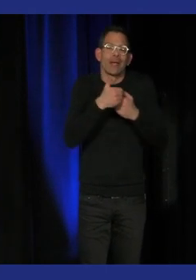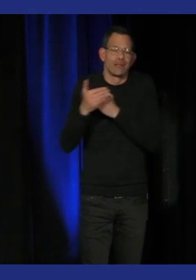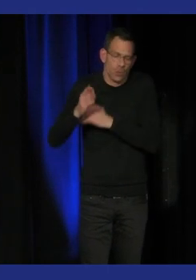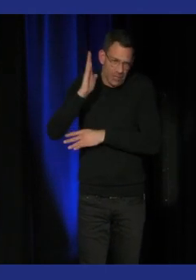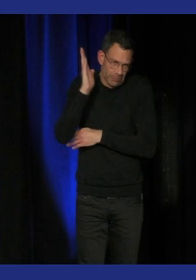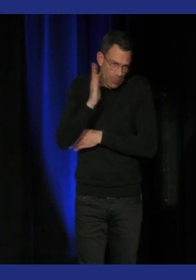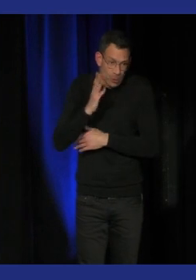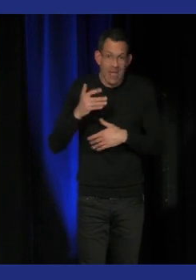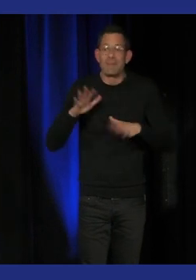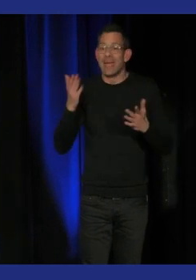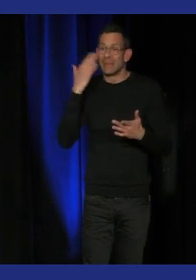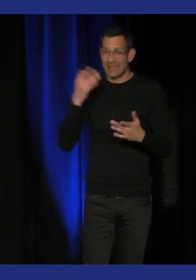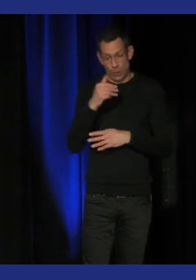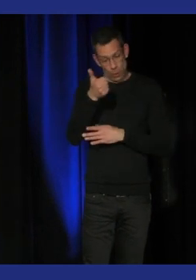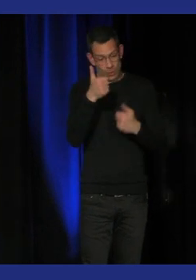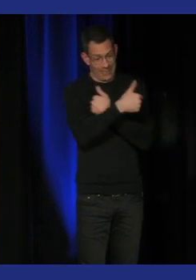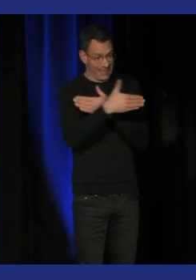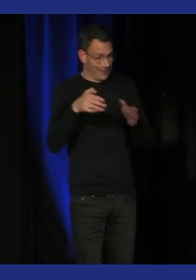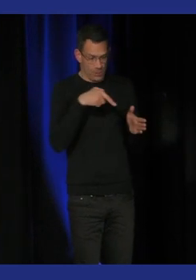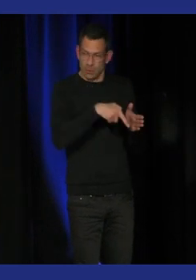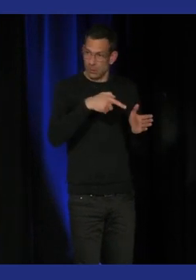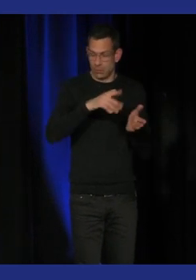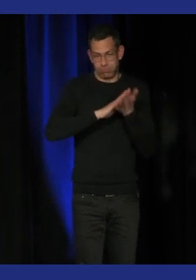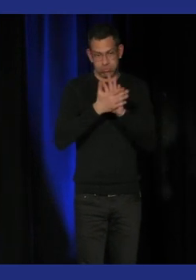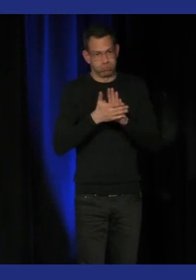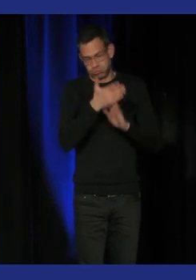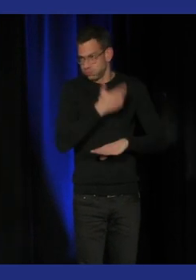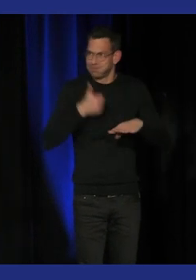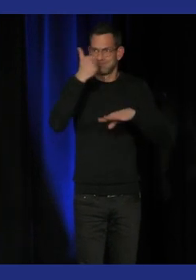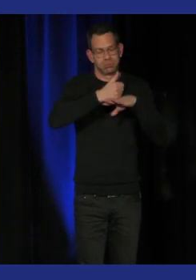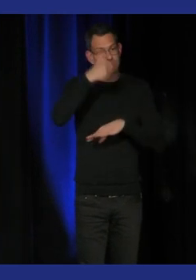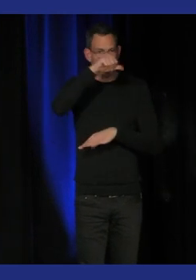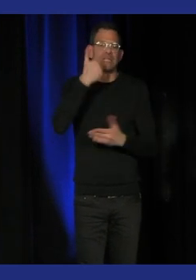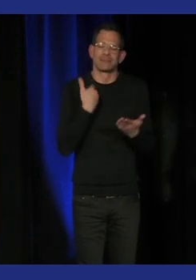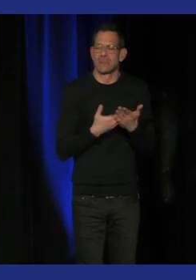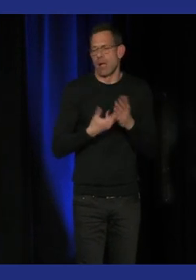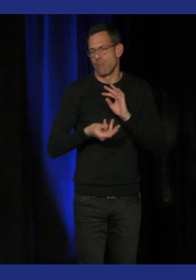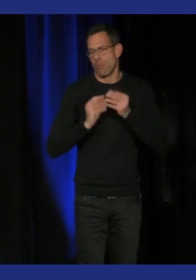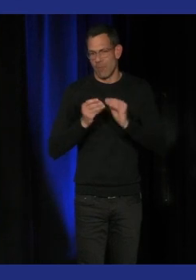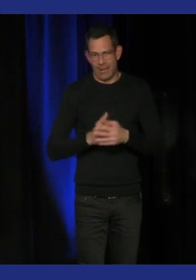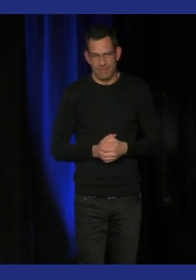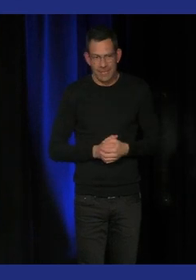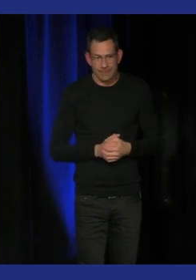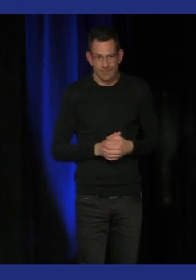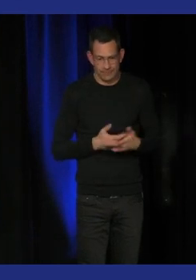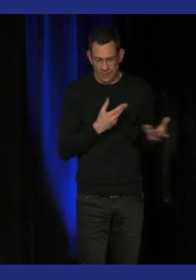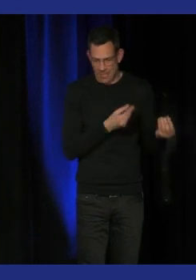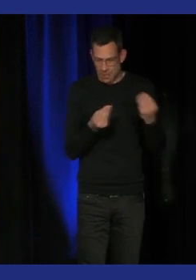catégorie devient unilatérale. Et quand elle, elle, comment dire, obsède le